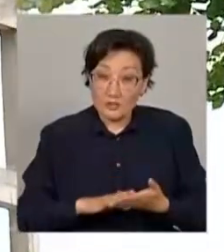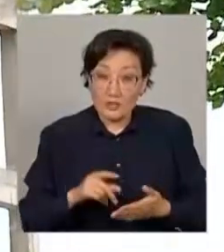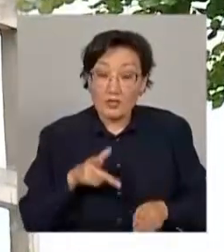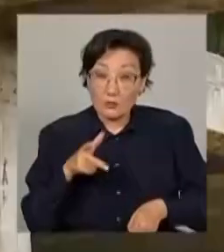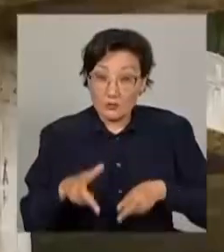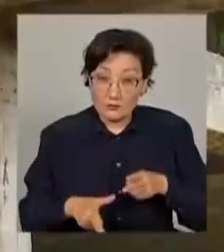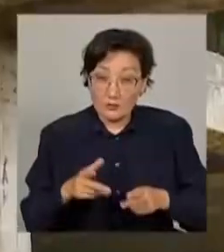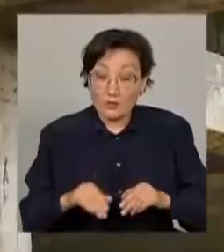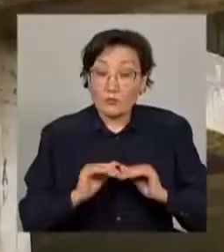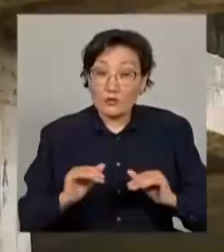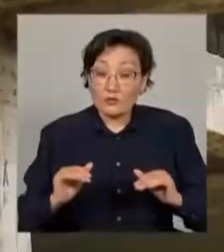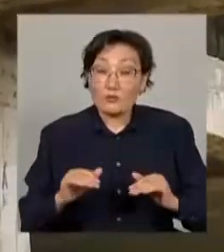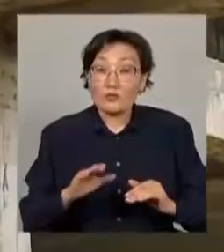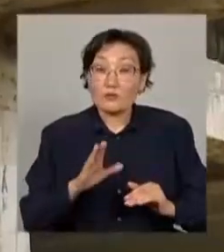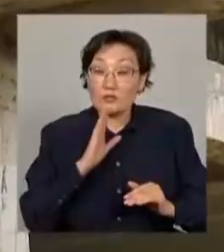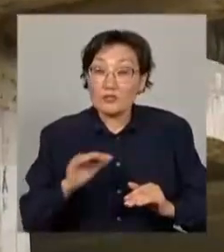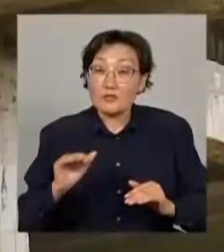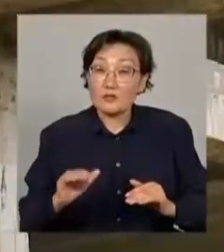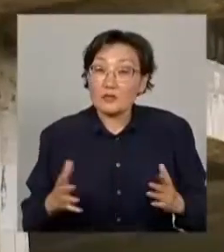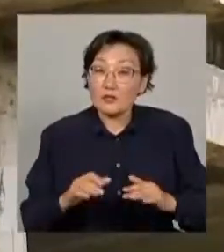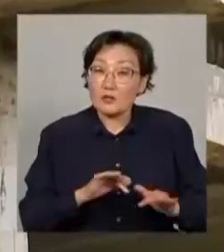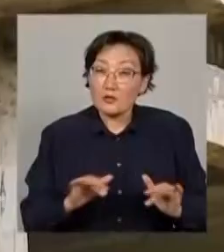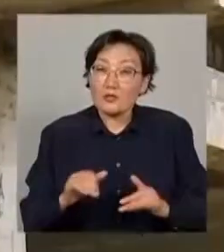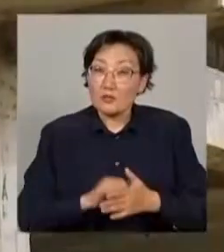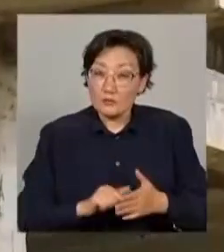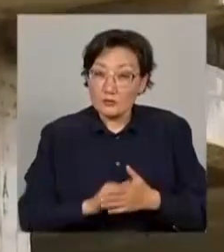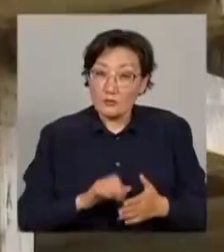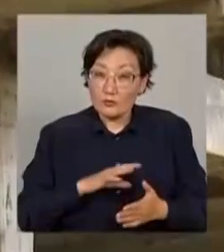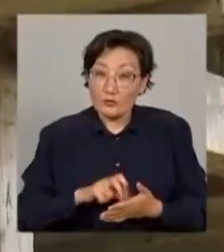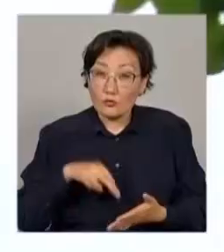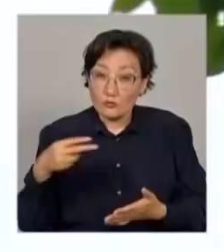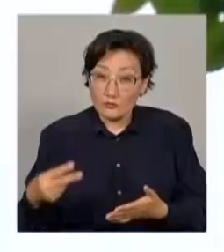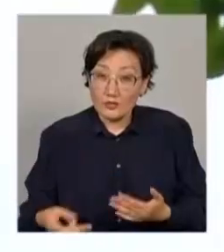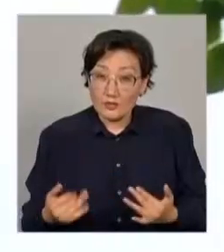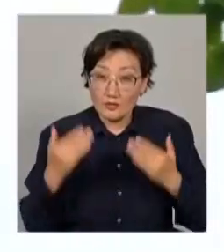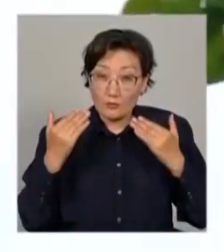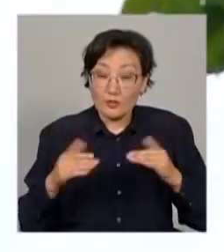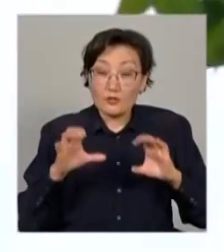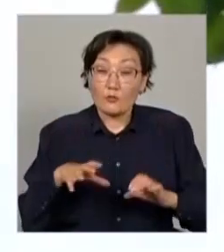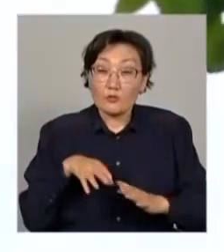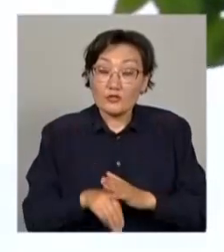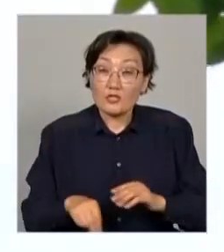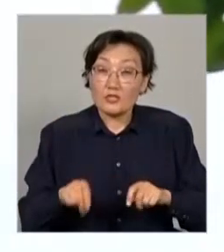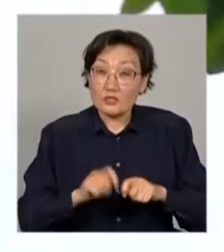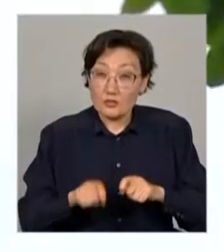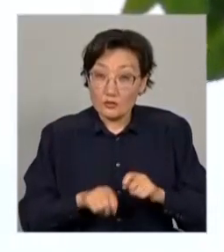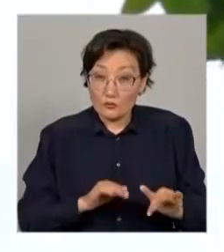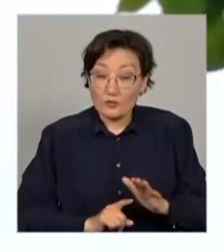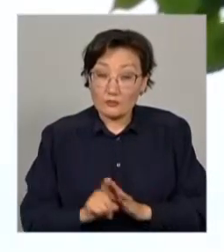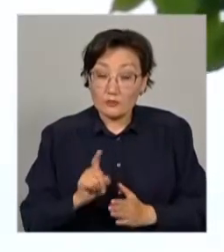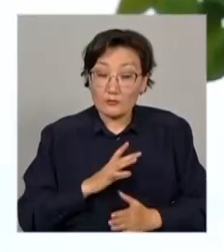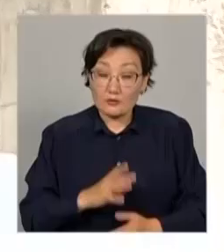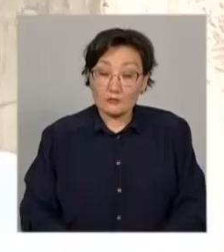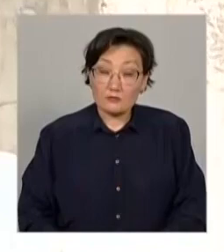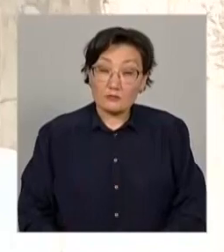отыр. Ал оқушына мұндай әрекетке не итермелегені әзірге белгісіз. Құзырлы органдар заң аясында тергеп тексеру жұмыстарын бастап кетті.